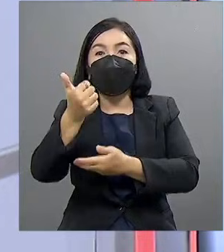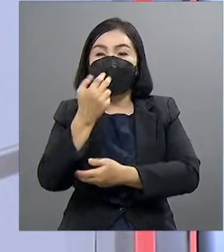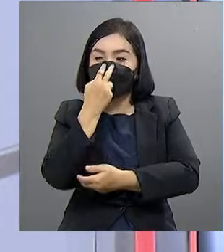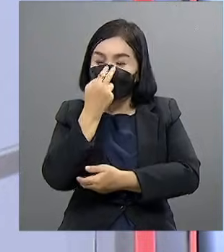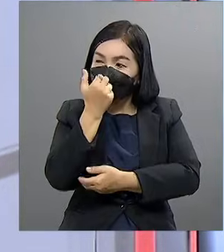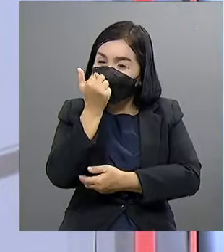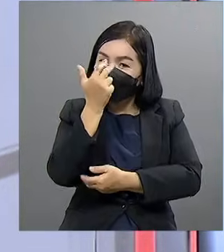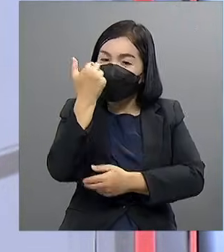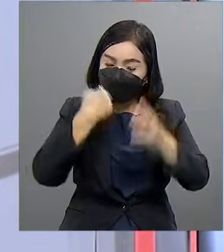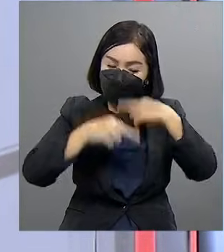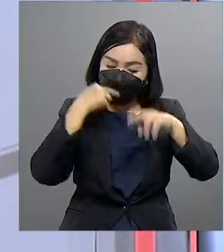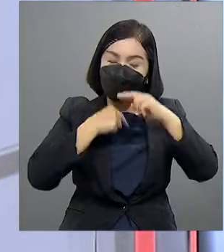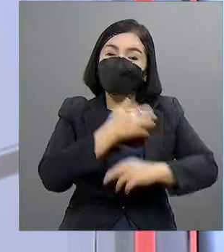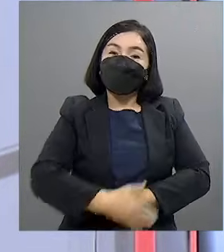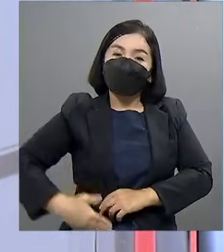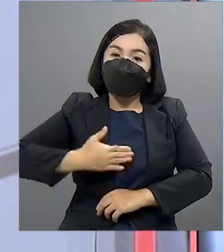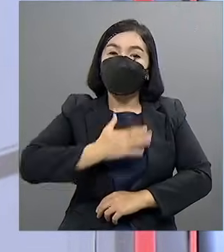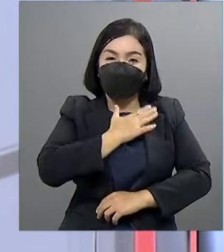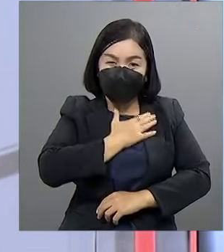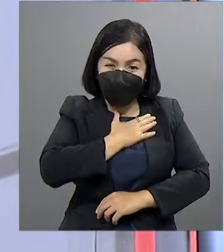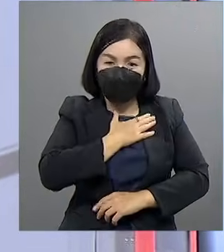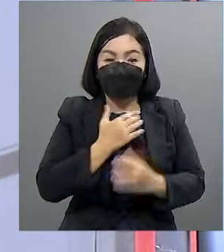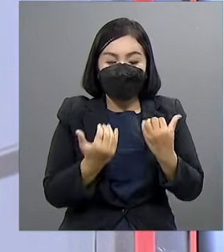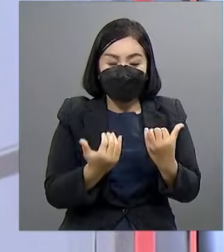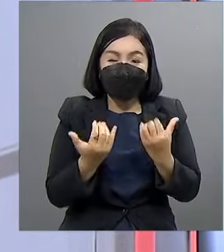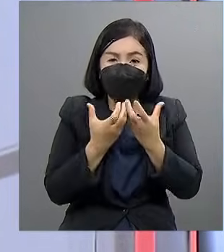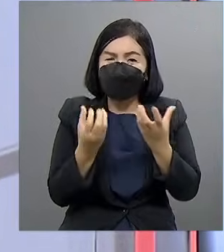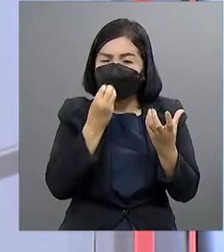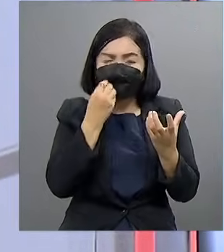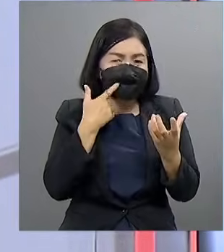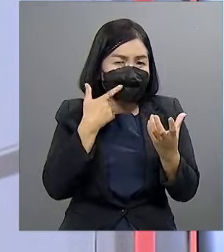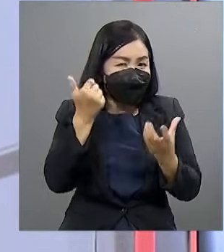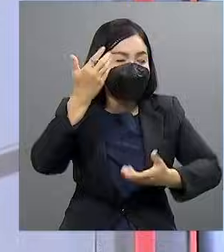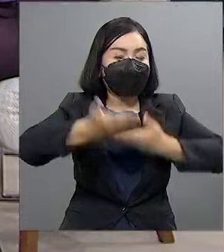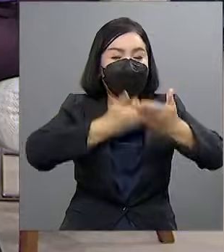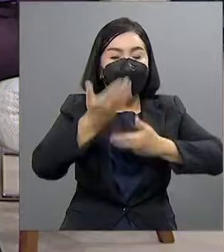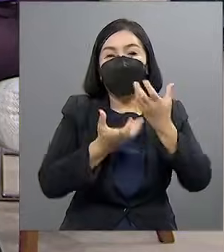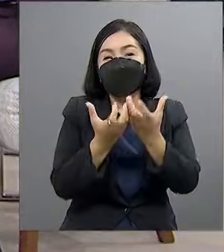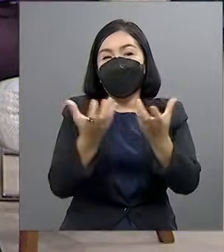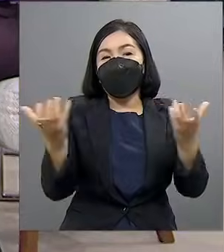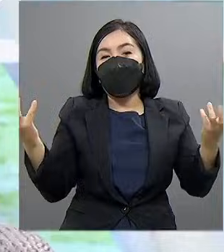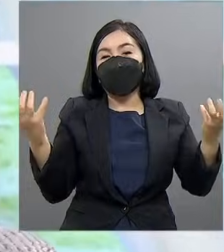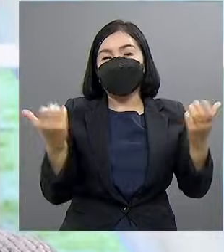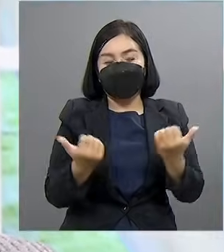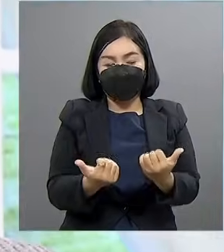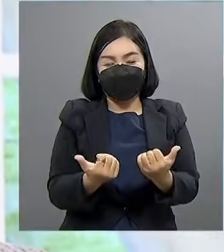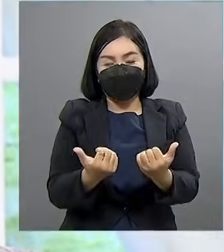องในช่วงนี้ด้วยมาต่อกันที่นี่เลยครับมีของอร่อยในช่วงตลาดนัดวันใหม่ขายสู้โควิด-19 ครับ